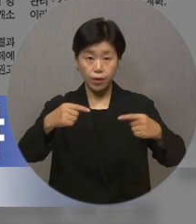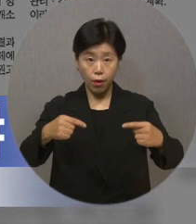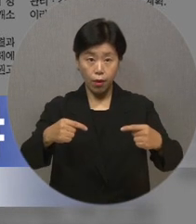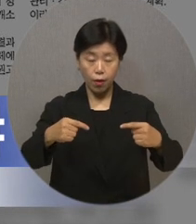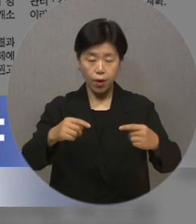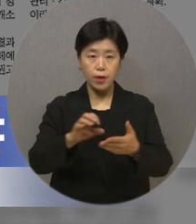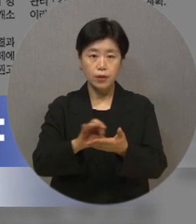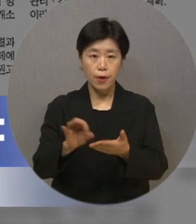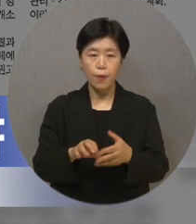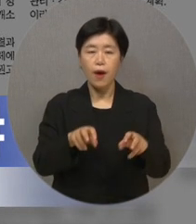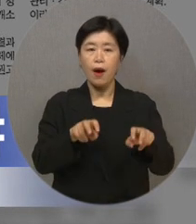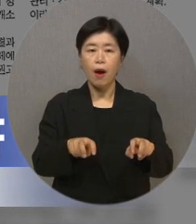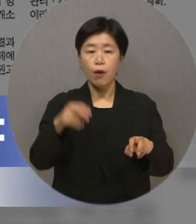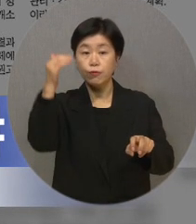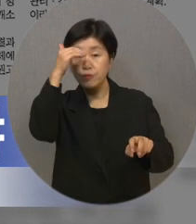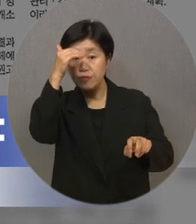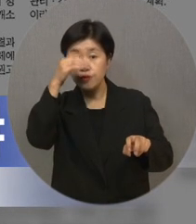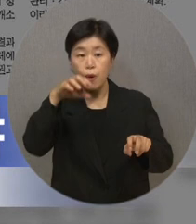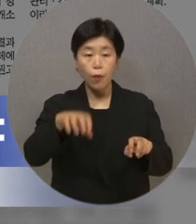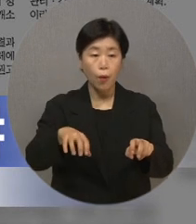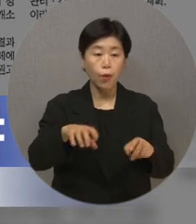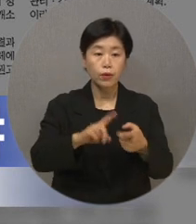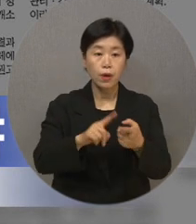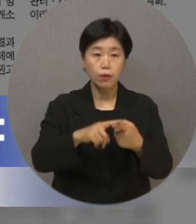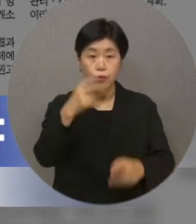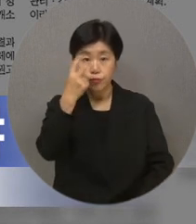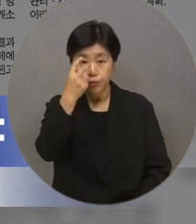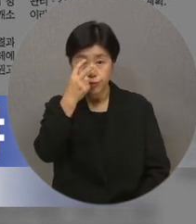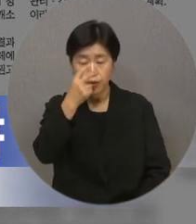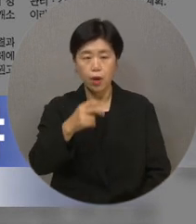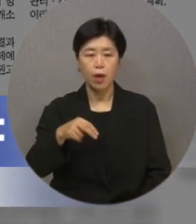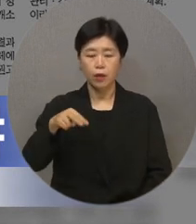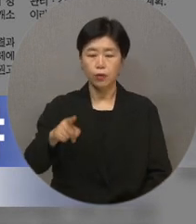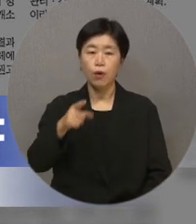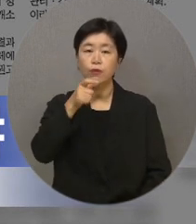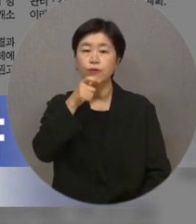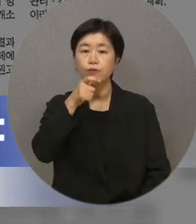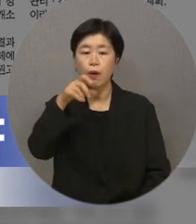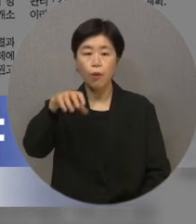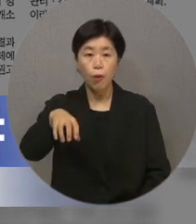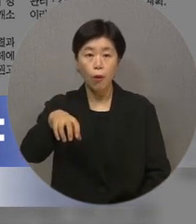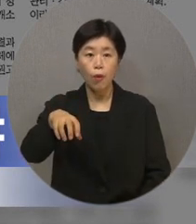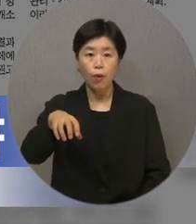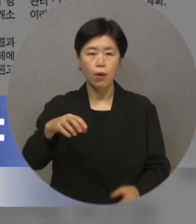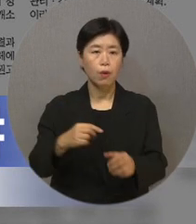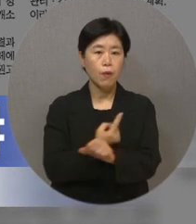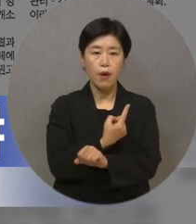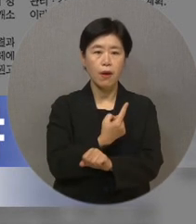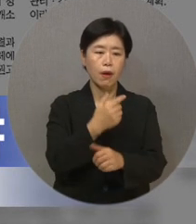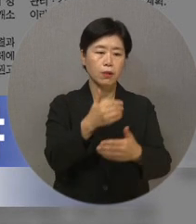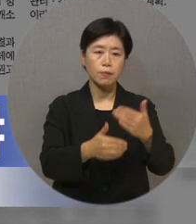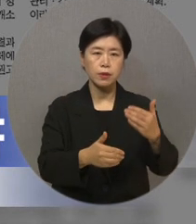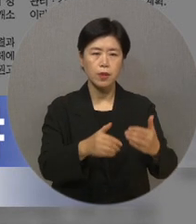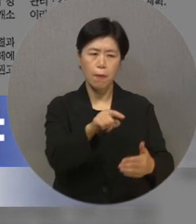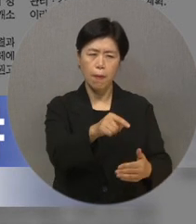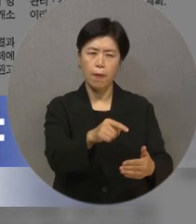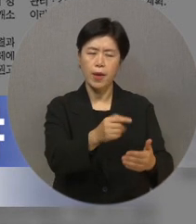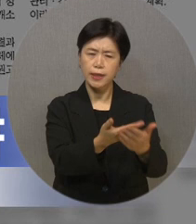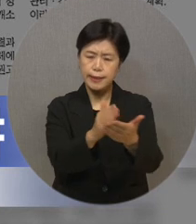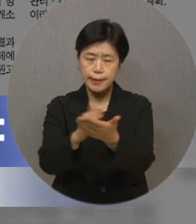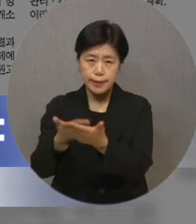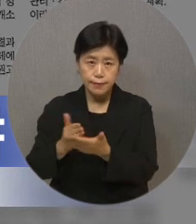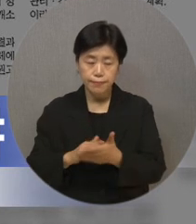관람 편의 시설 점검에서이 서선 7보 체육관 한 곳을 제외한 26 곳은 개선이 필요하다고